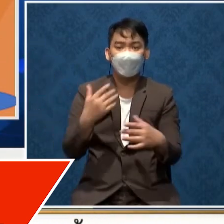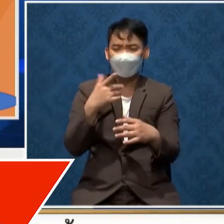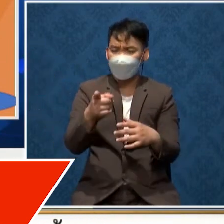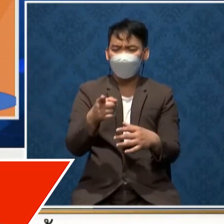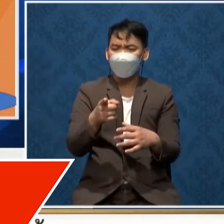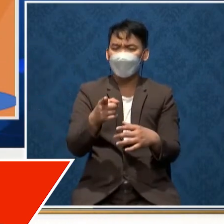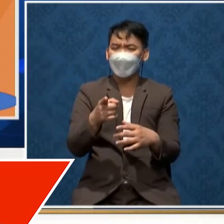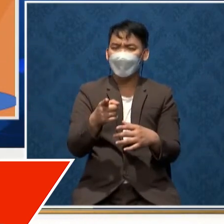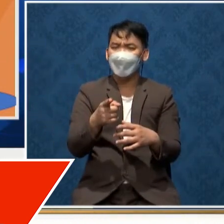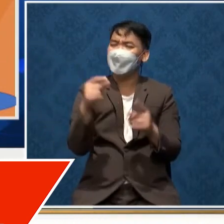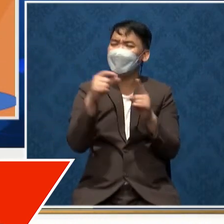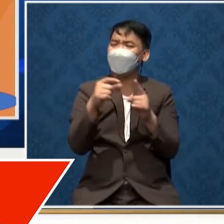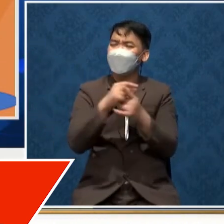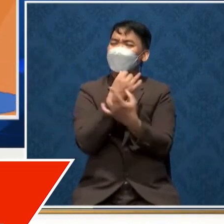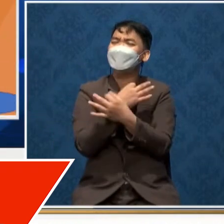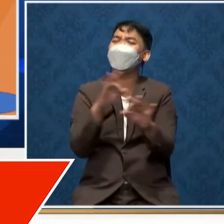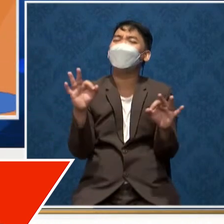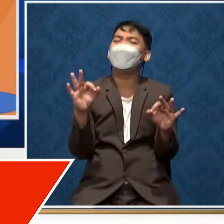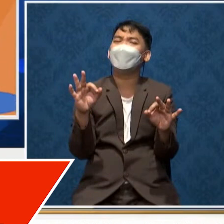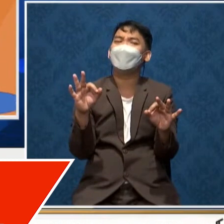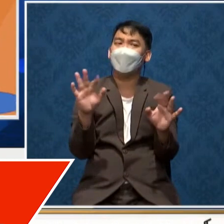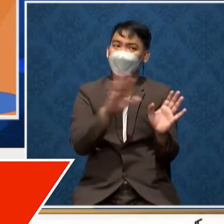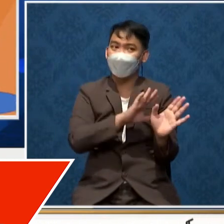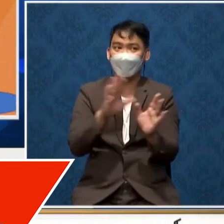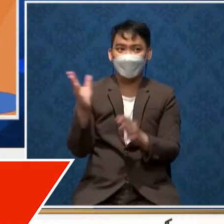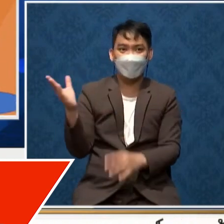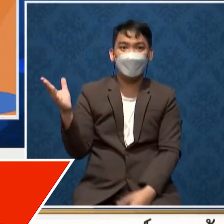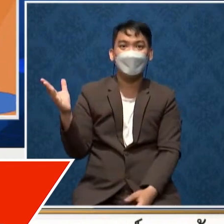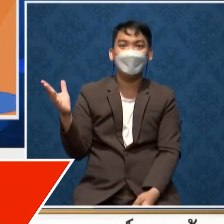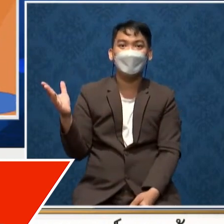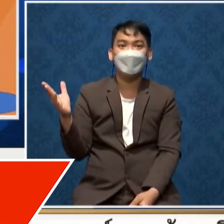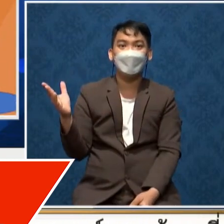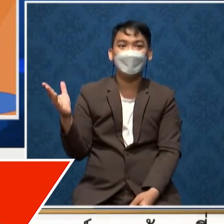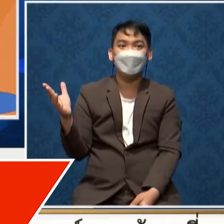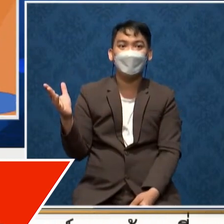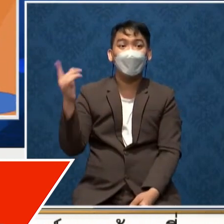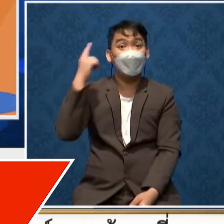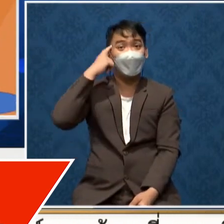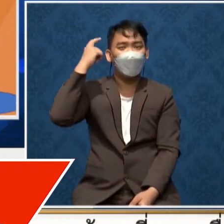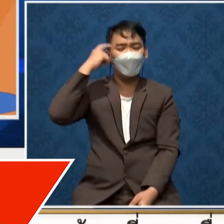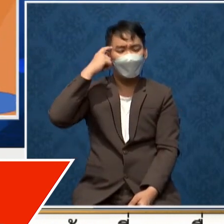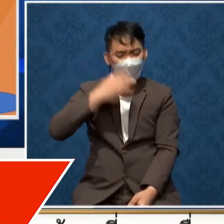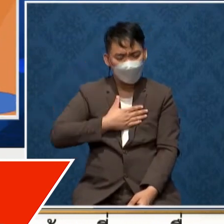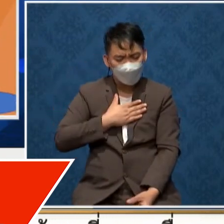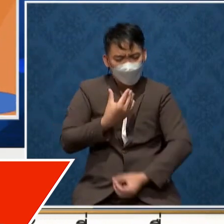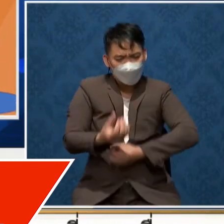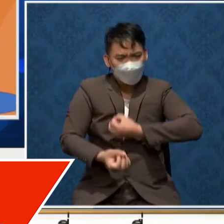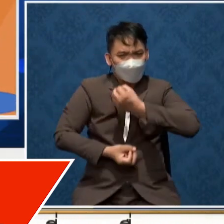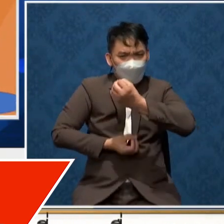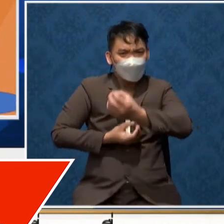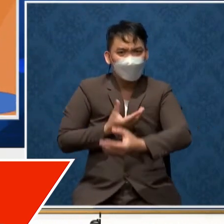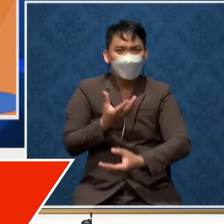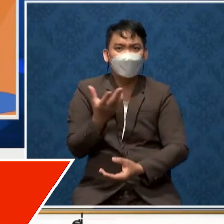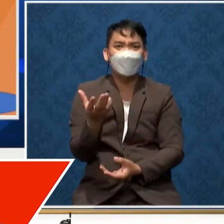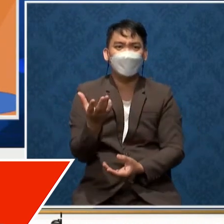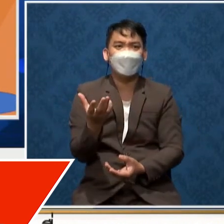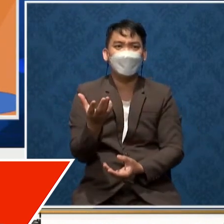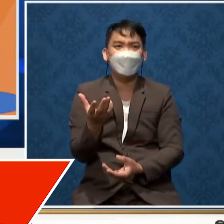สำนักงบประมาณสไลด์ต่อไปครับเสนอความคิดเห็นประกอบการพิจารณาของกรรมาธิ